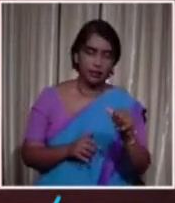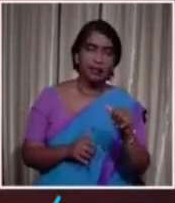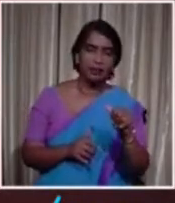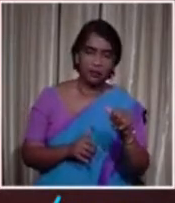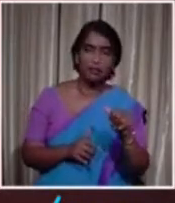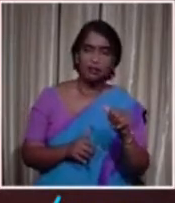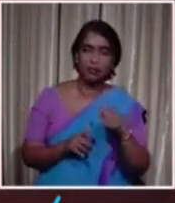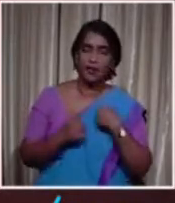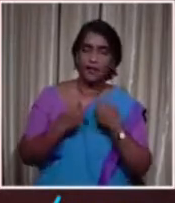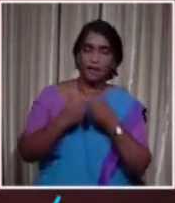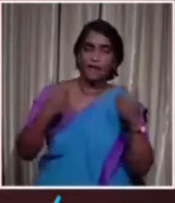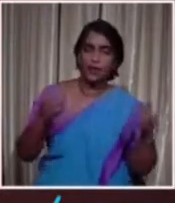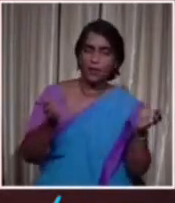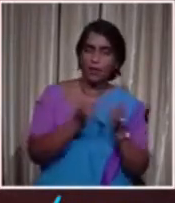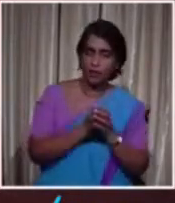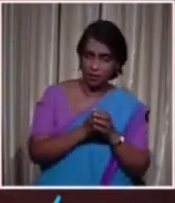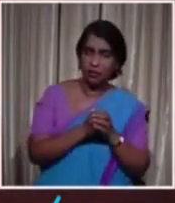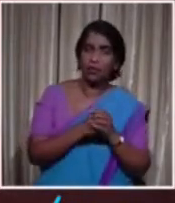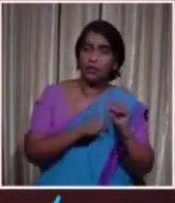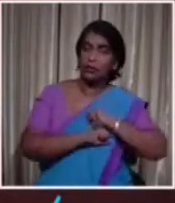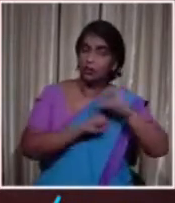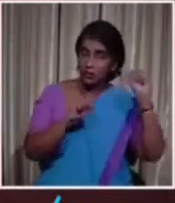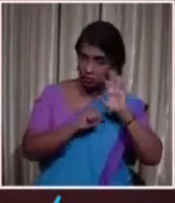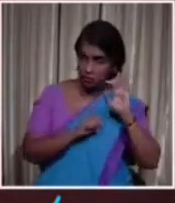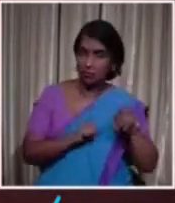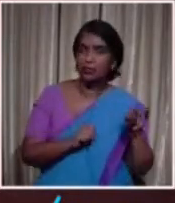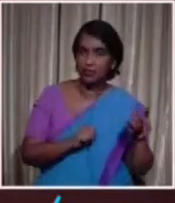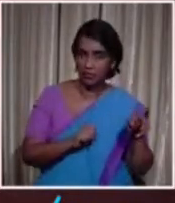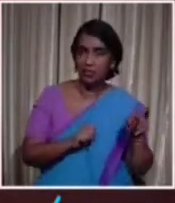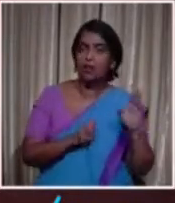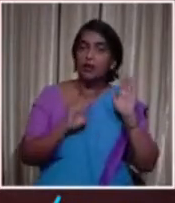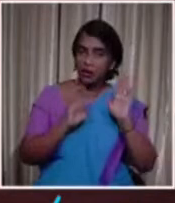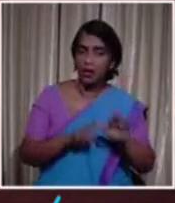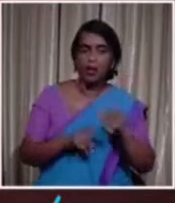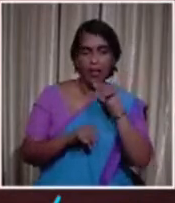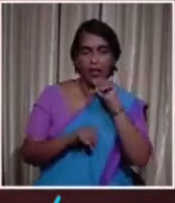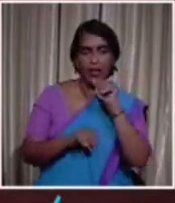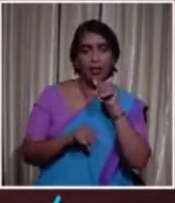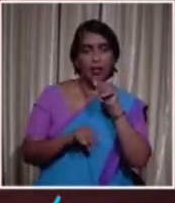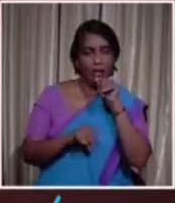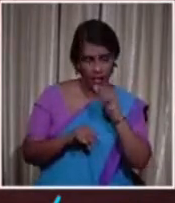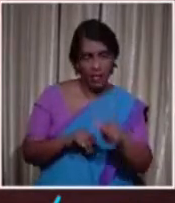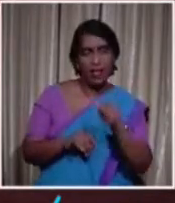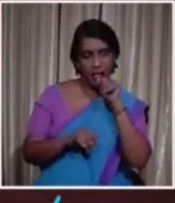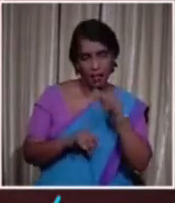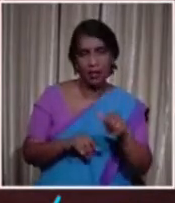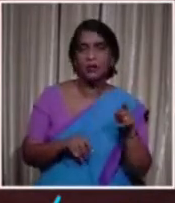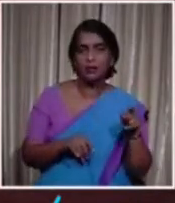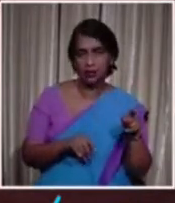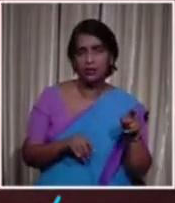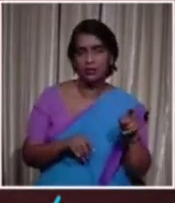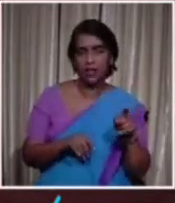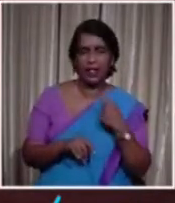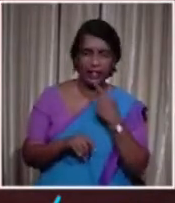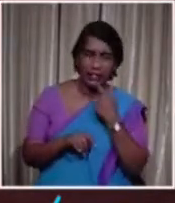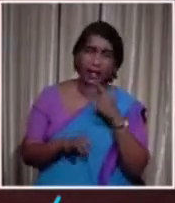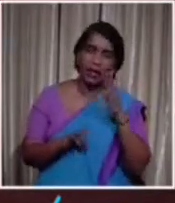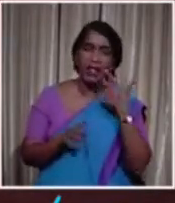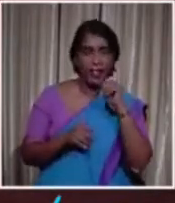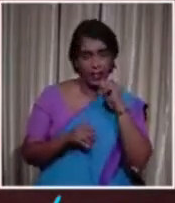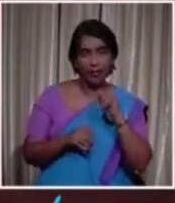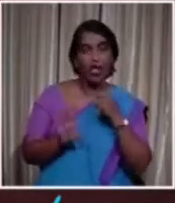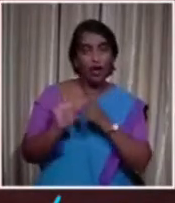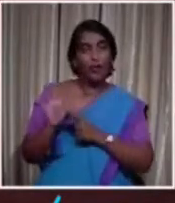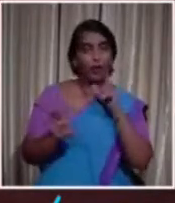ඒක වෙනම පක්ෂයක් අරගෙන ඒගොල්ලෝගේ කැම්පේන් එකක් කරන්න හදනවා. නමුත් ඒක තමයි තිත්ත ඇත්ත. අවුරුදු